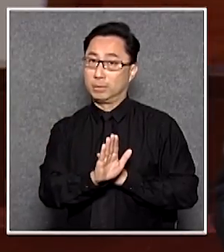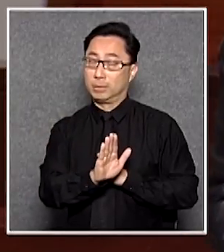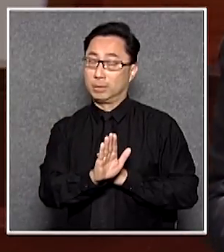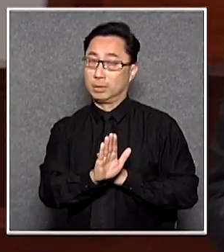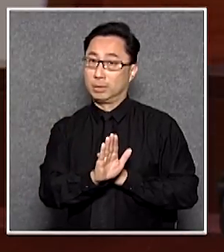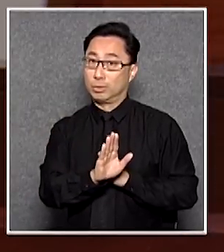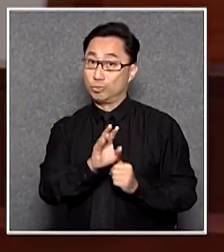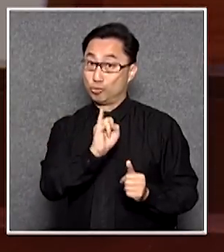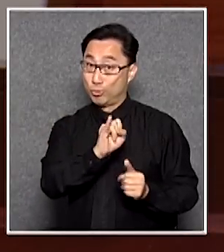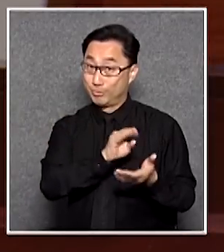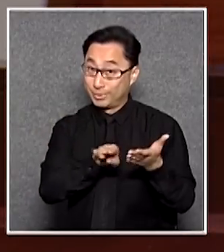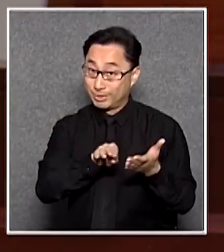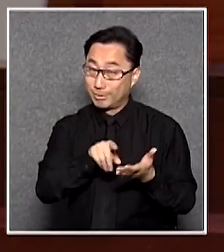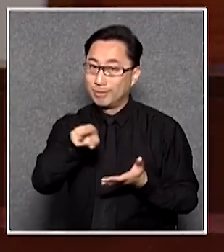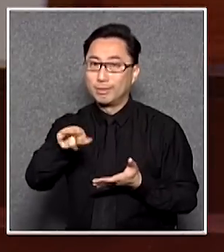不是